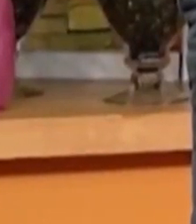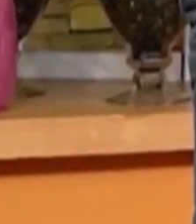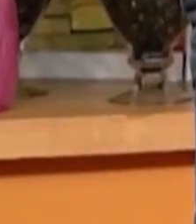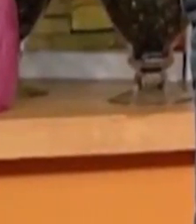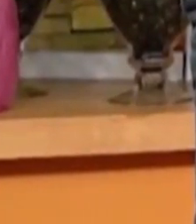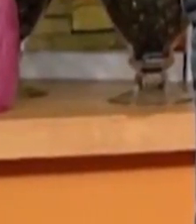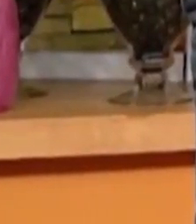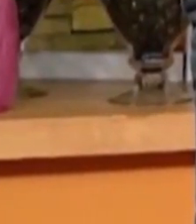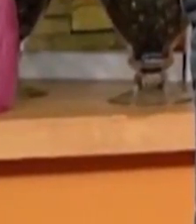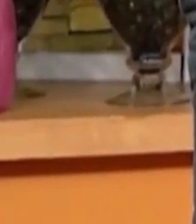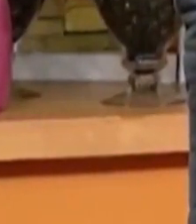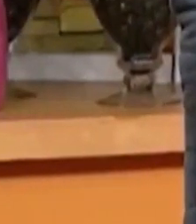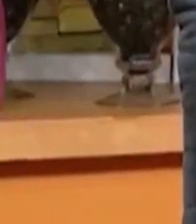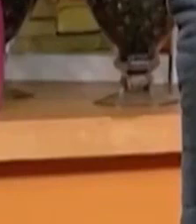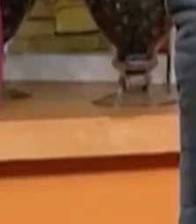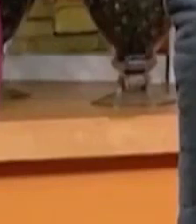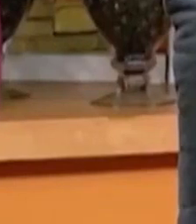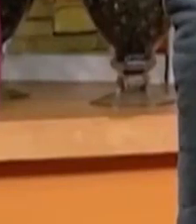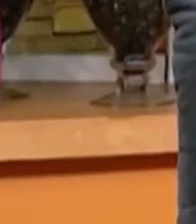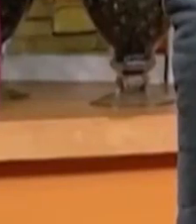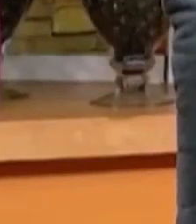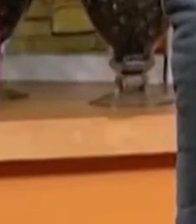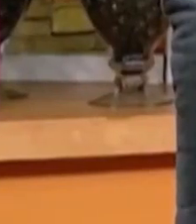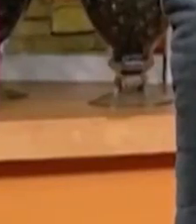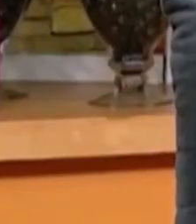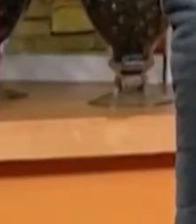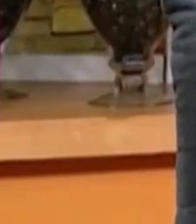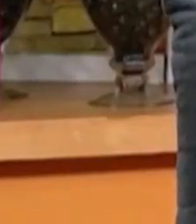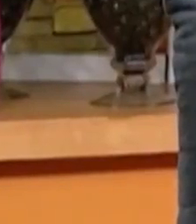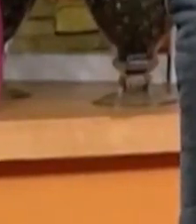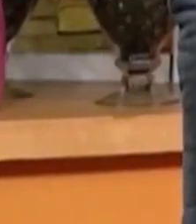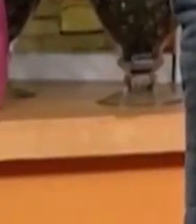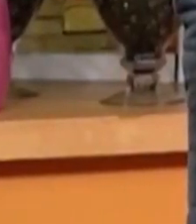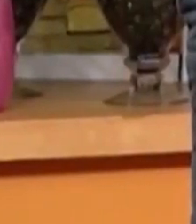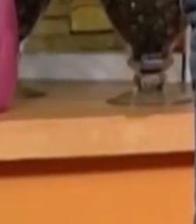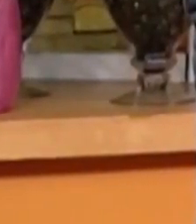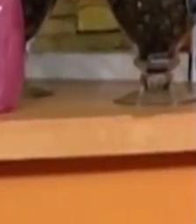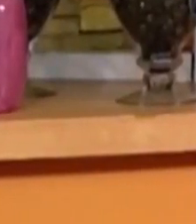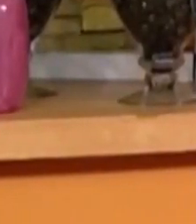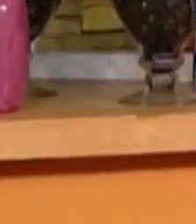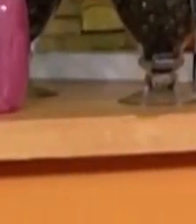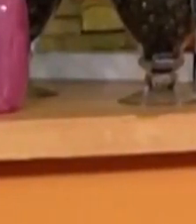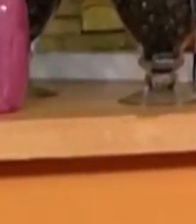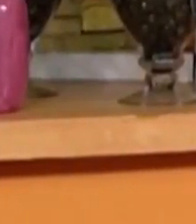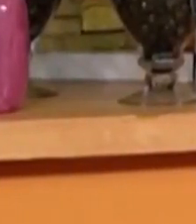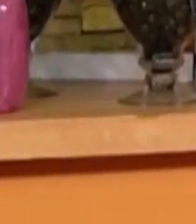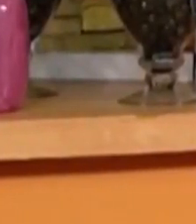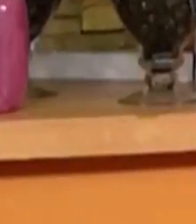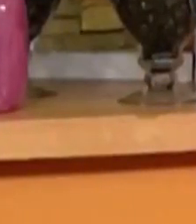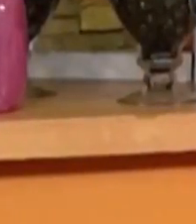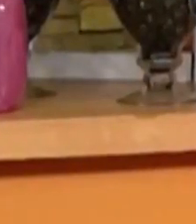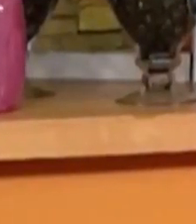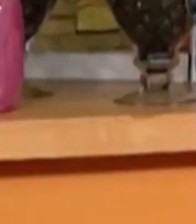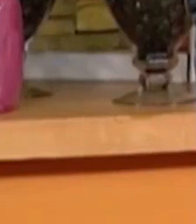youtube.com/GMA News. I-click lang ang subscribe button. At sa mga kapuso abroad, maaari kaming masubaybayan